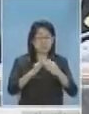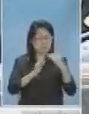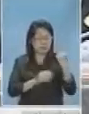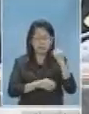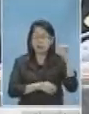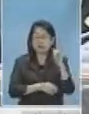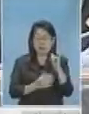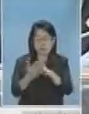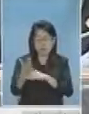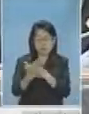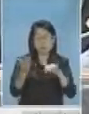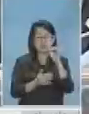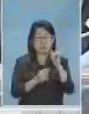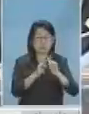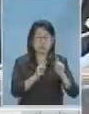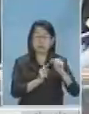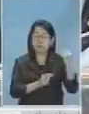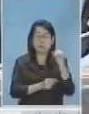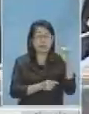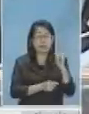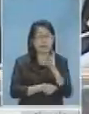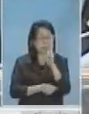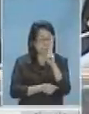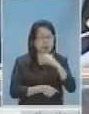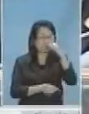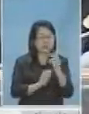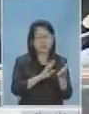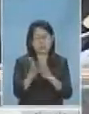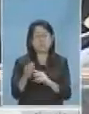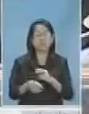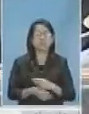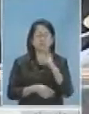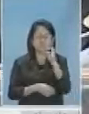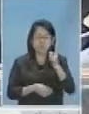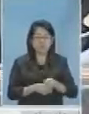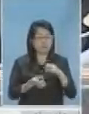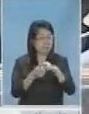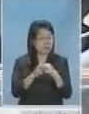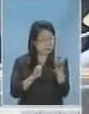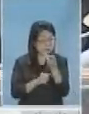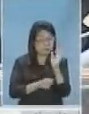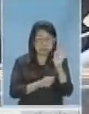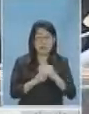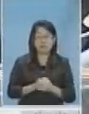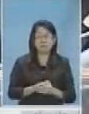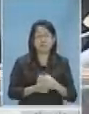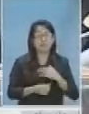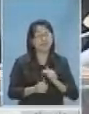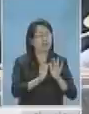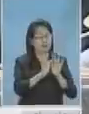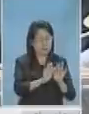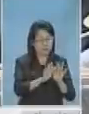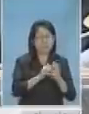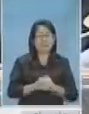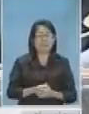ไม่มั่นคงประเทศของเราล้มนะครับเรื่องนี้ไม่ใช่เรื่องเล็กเลยครับท่านประธานครับผมจึงอยากขออนุญาต